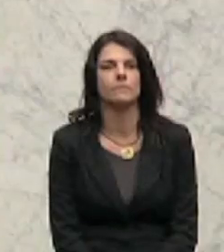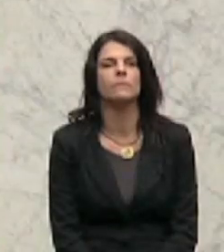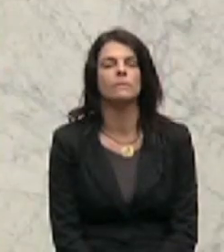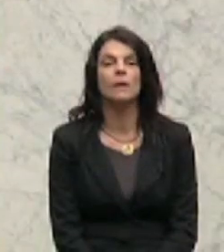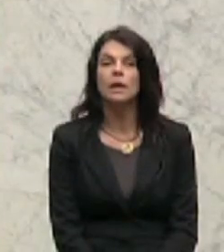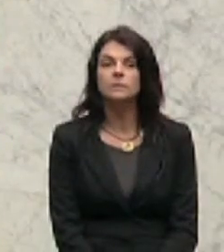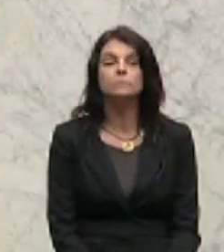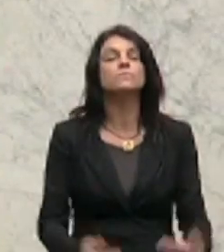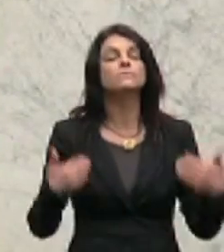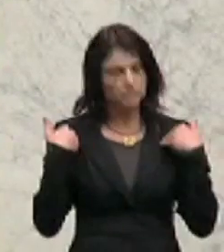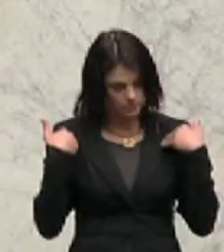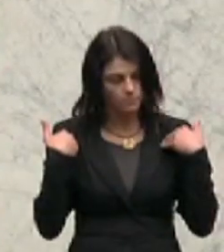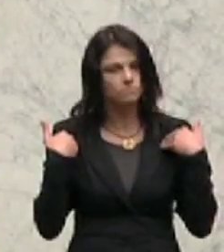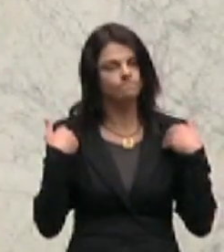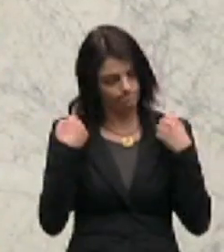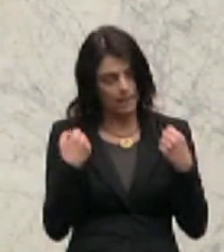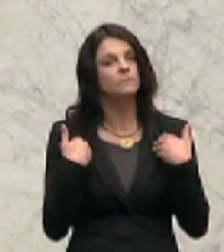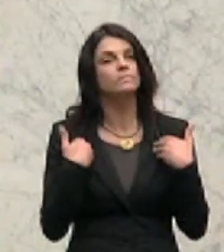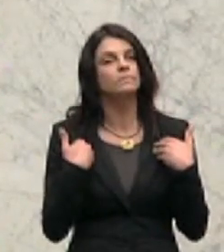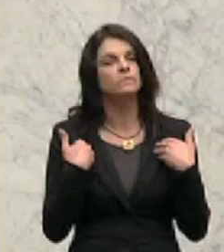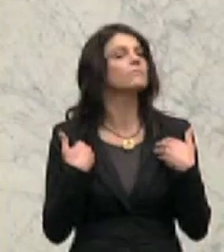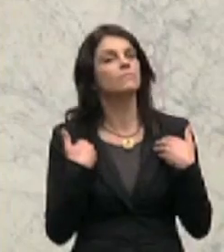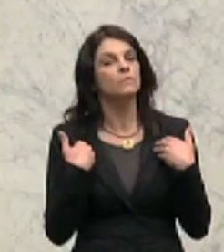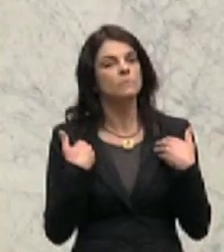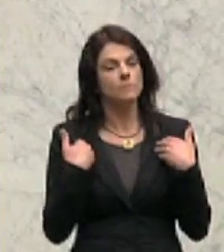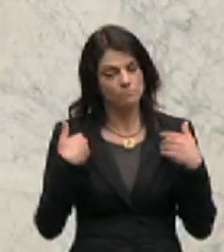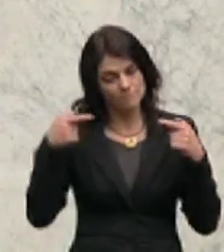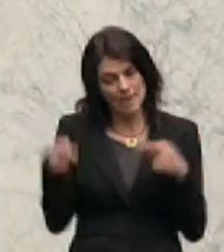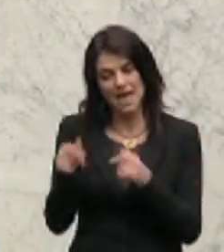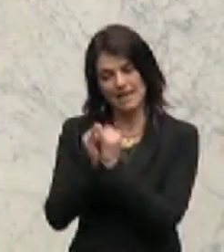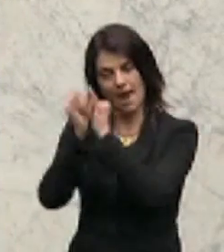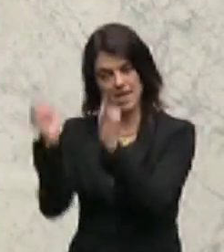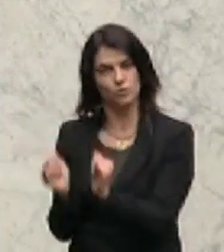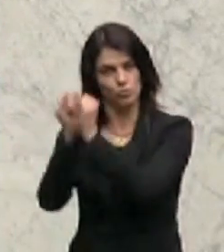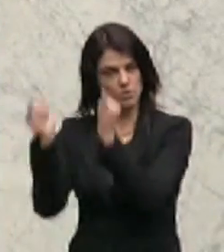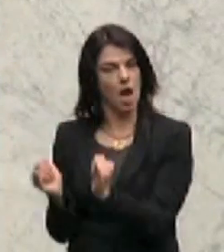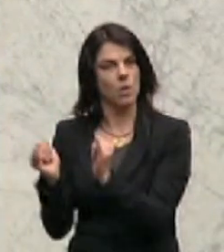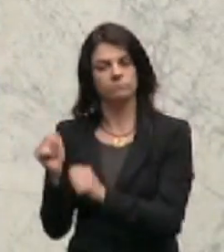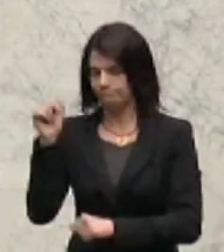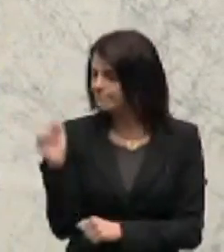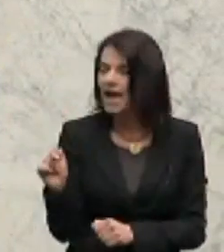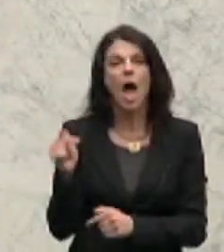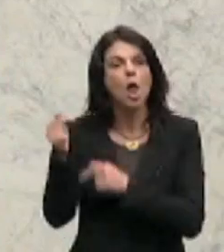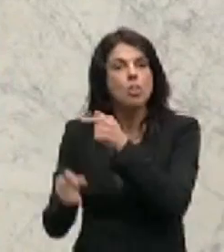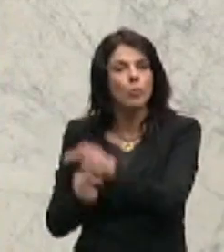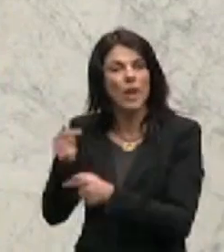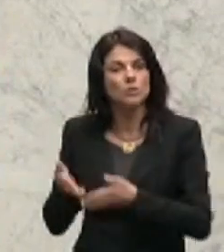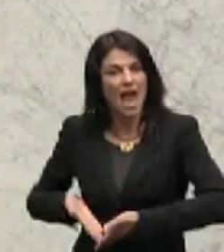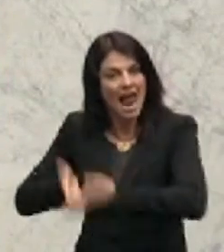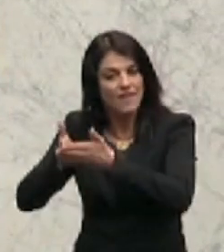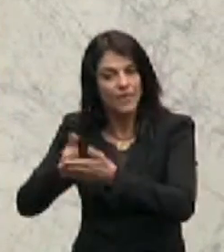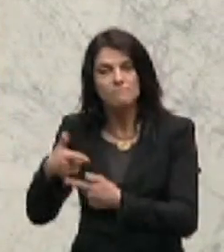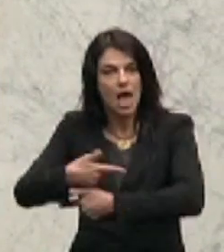Ich bekenne mich dazu, dass bei diesen Institutionen die Entwicklungshilfe in den